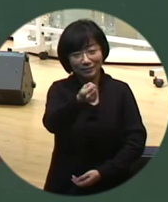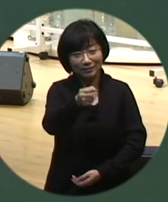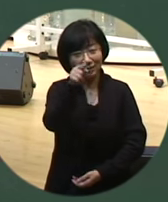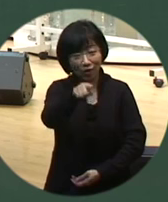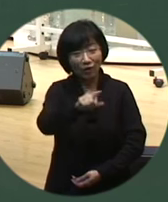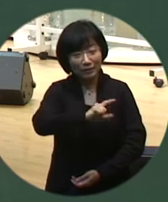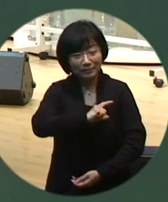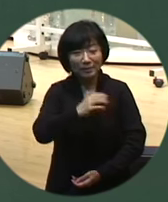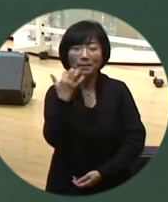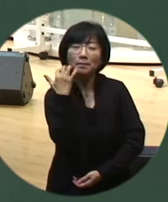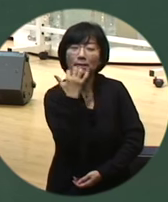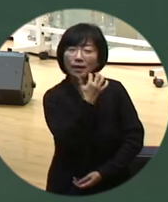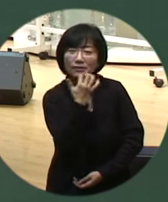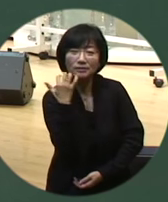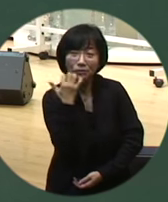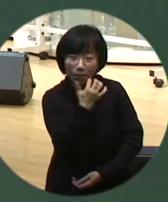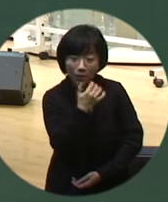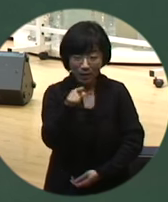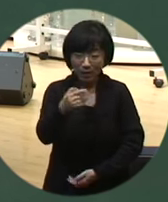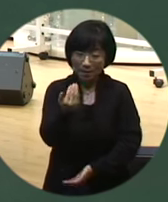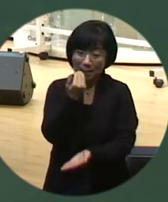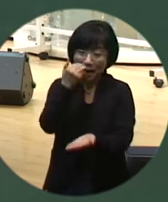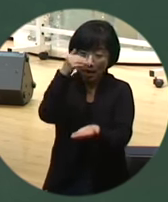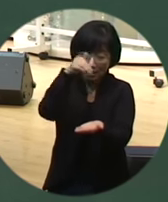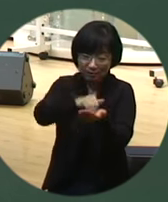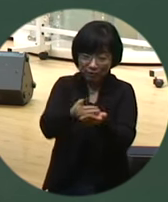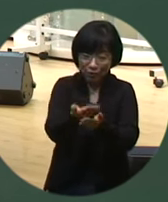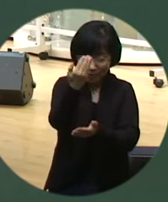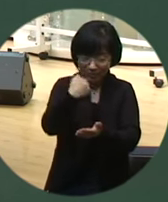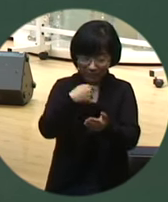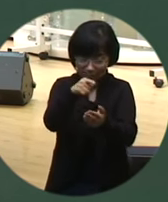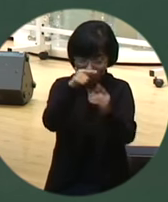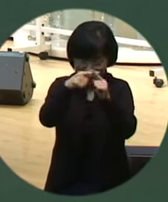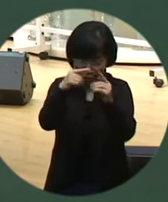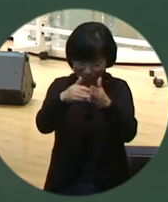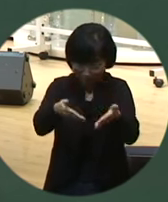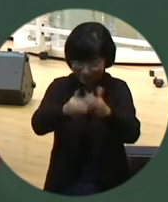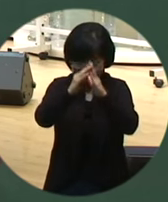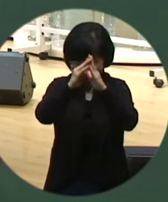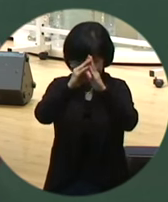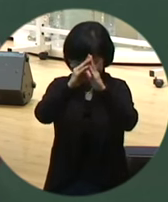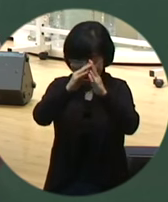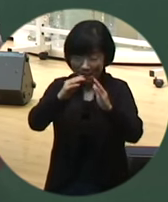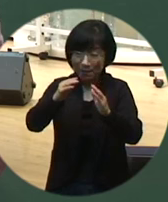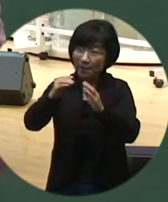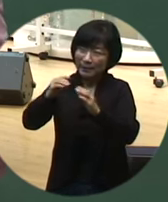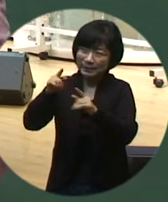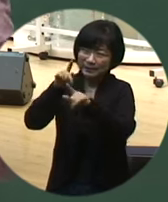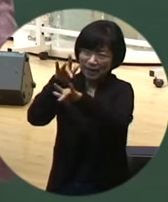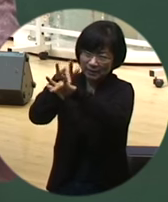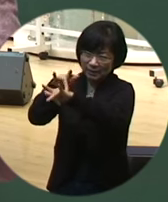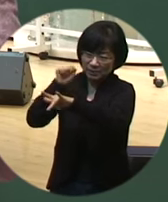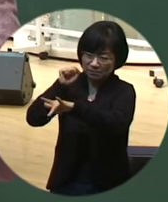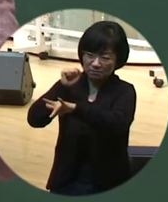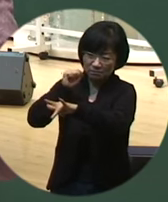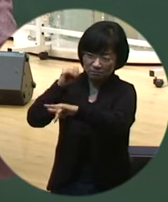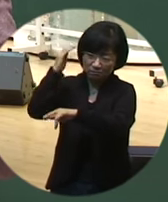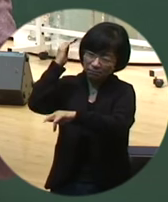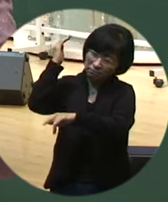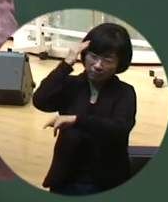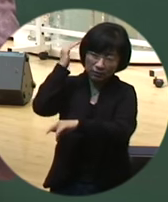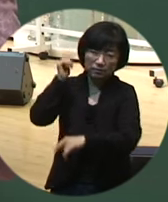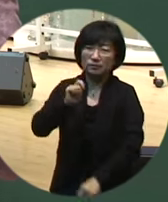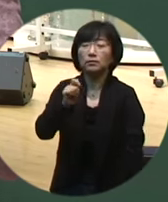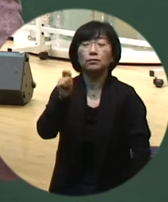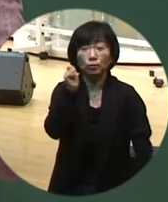베드로. You are Peter. 이 반석에 내가 내 교회를 세우리니 음부의 권세가 이기지 못할 것이다. Upon this rock I will build my church. The gates of Hades will